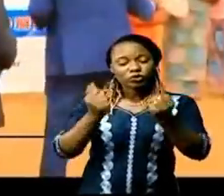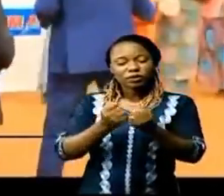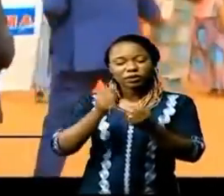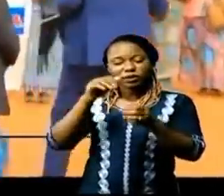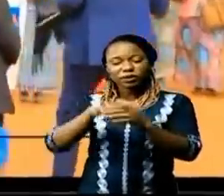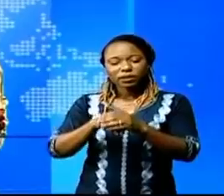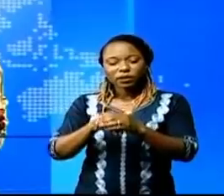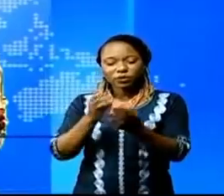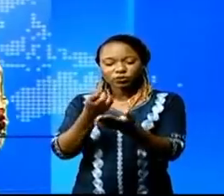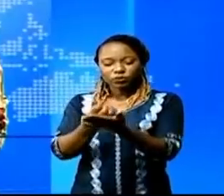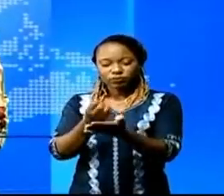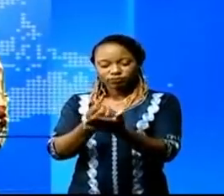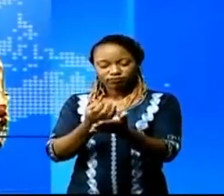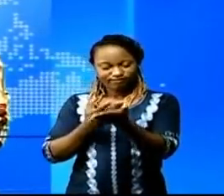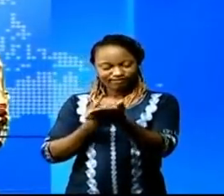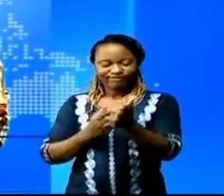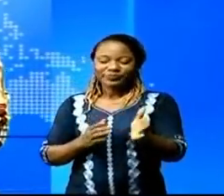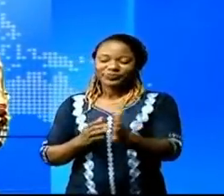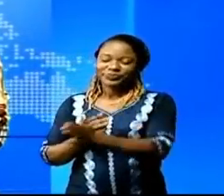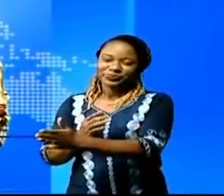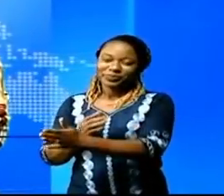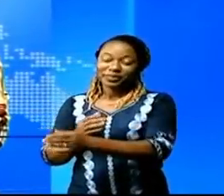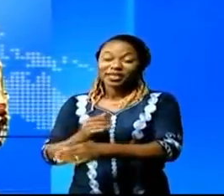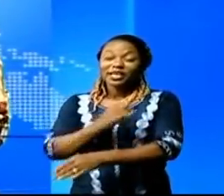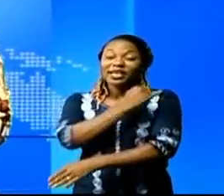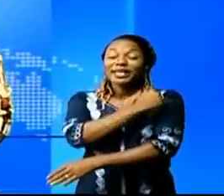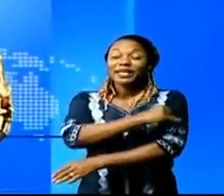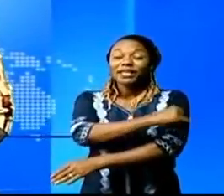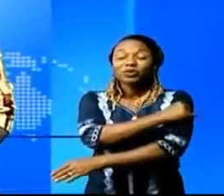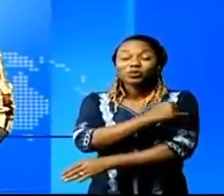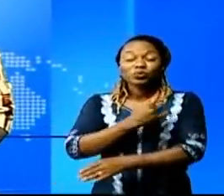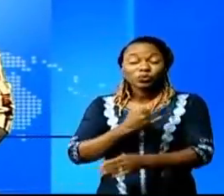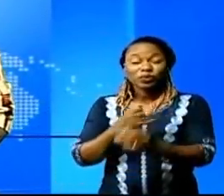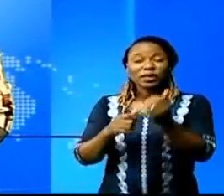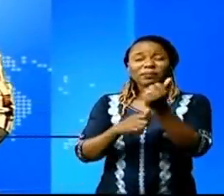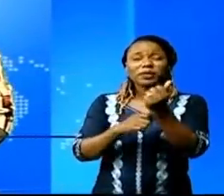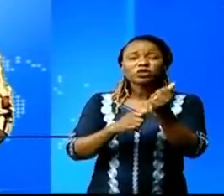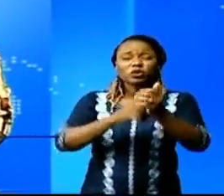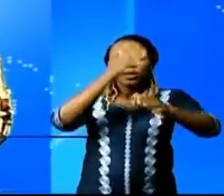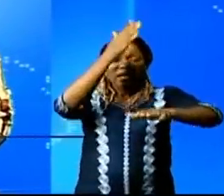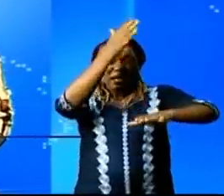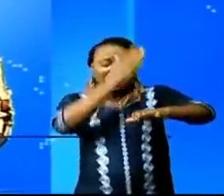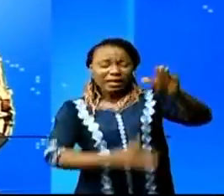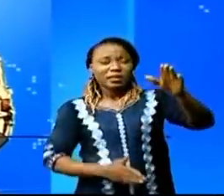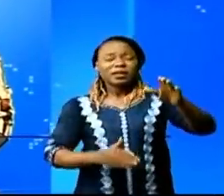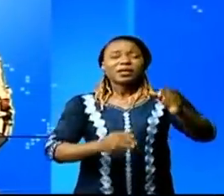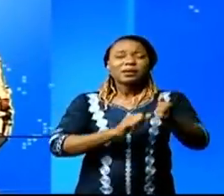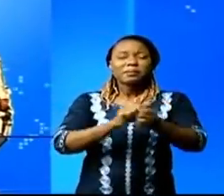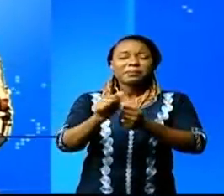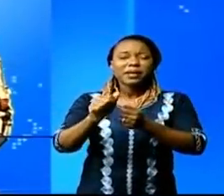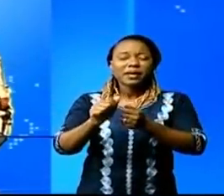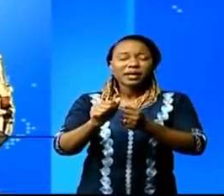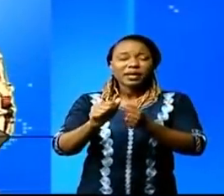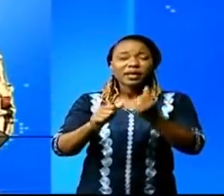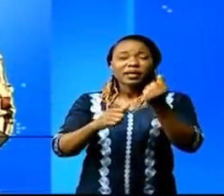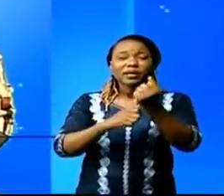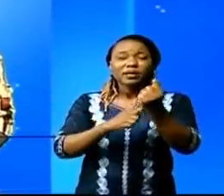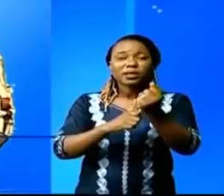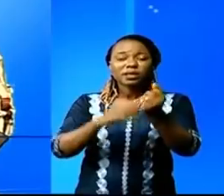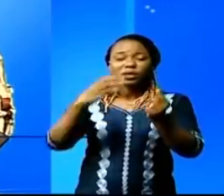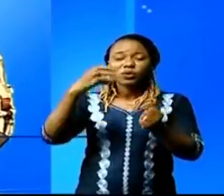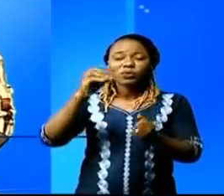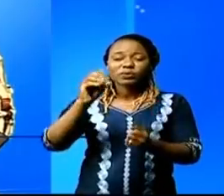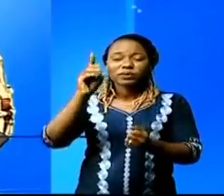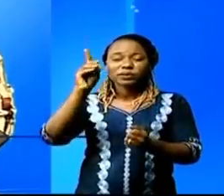Butembo. En Ituri, les personnes blessées par le milicien des Codeco ont reçu la